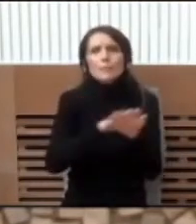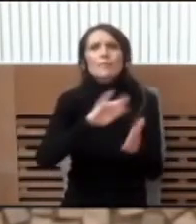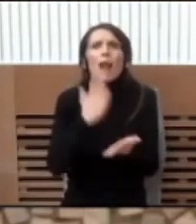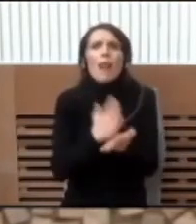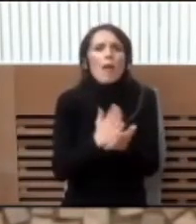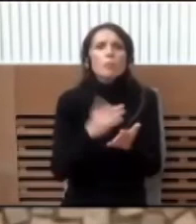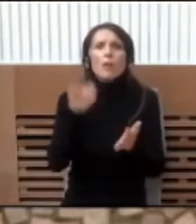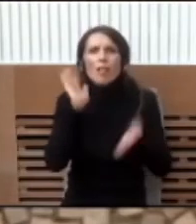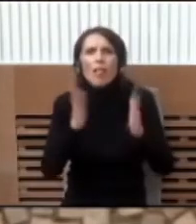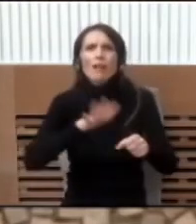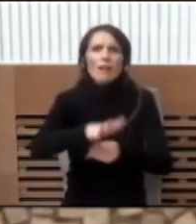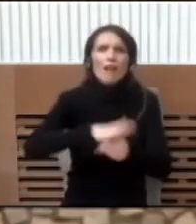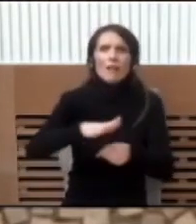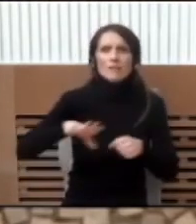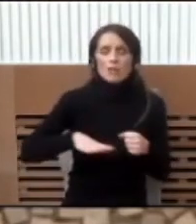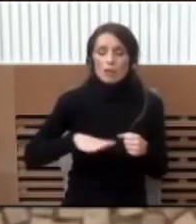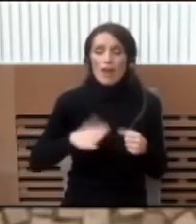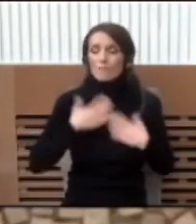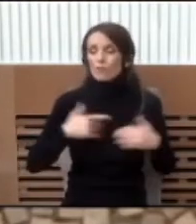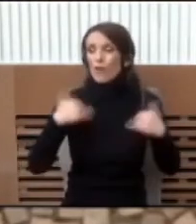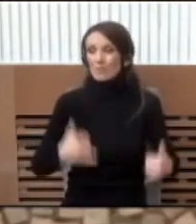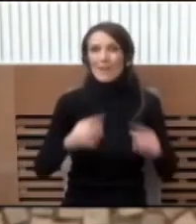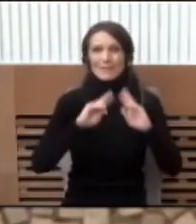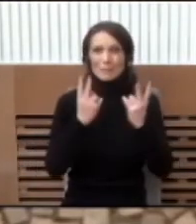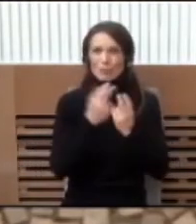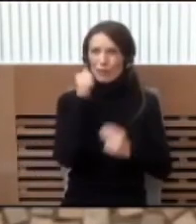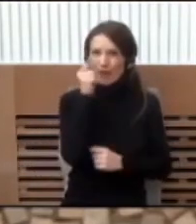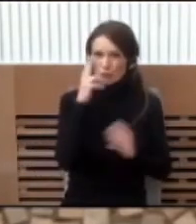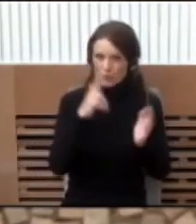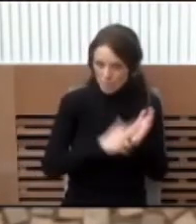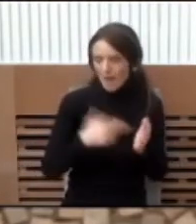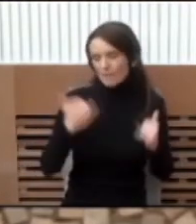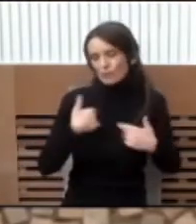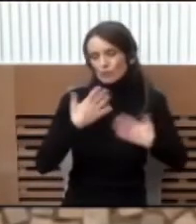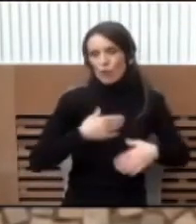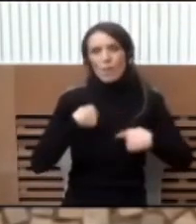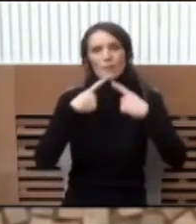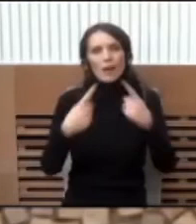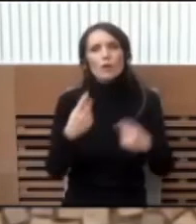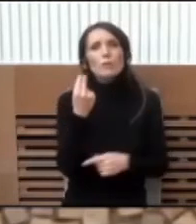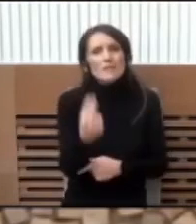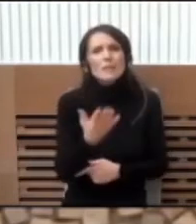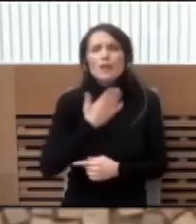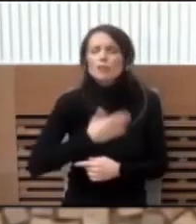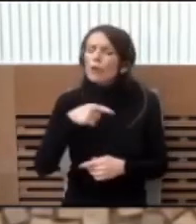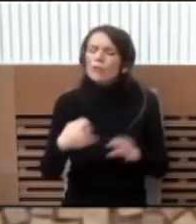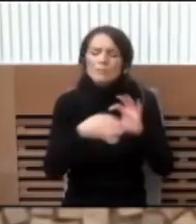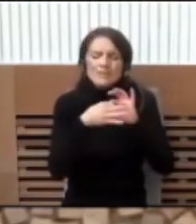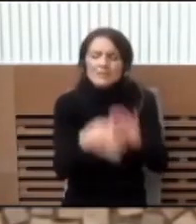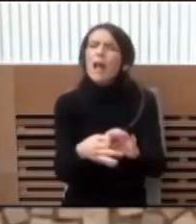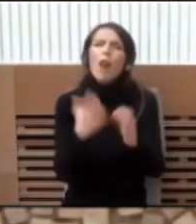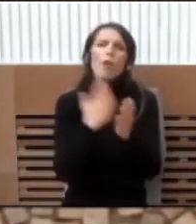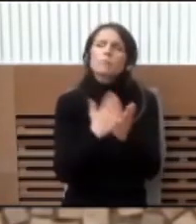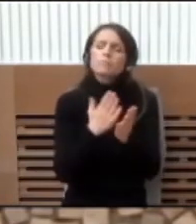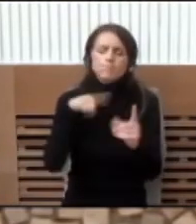Želim da povodom Međunarodnog dana ljudskih prava ponovim snažnu privrženost Republike Srbije stalno i angažovane zaštiti osnovnih